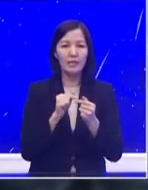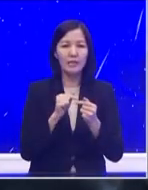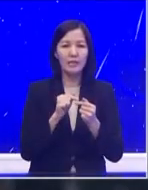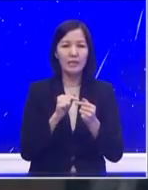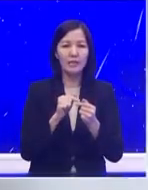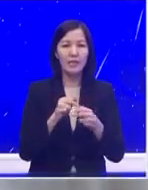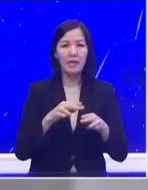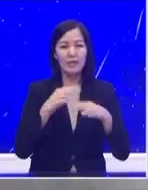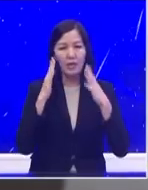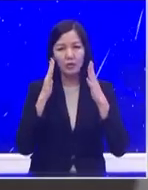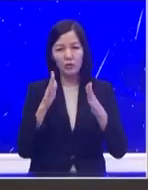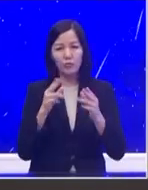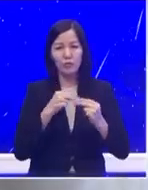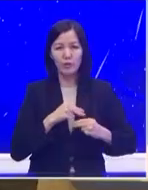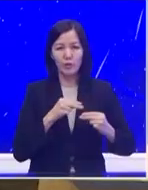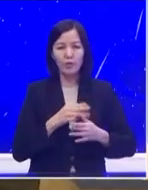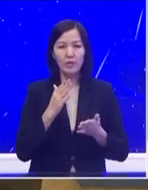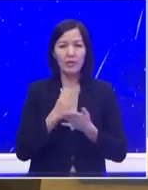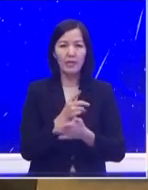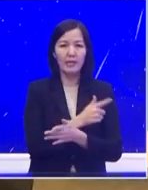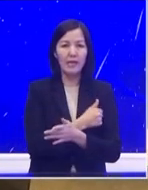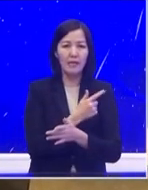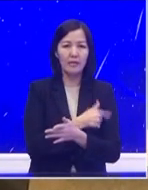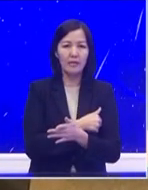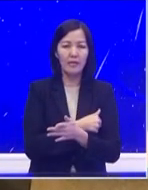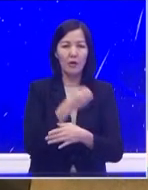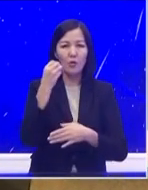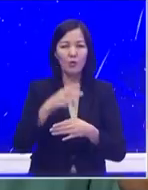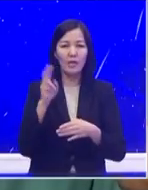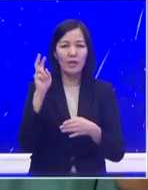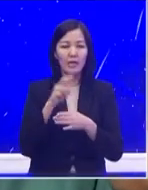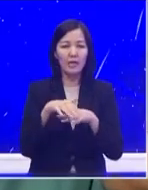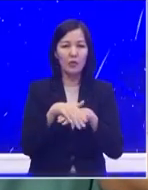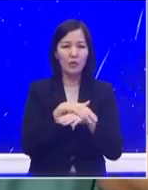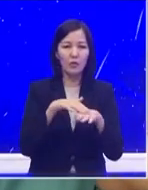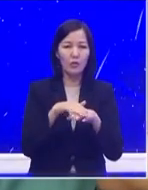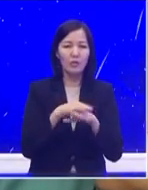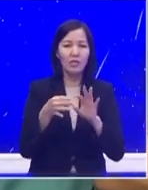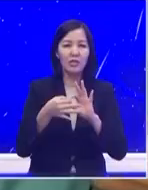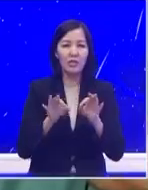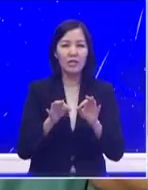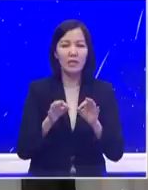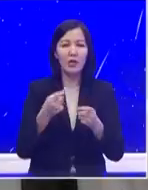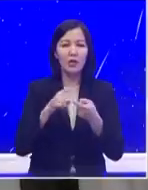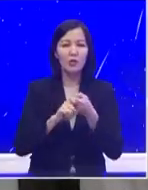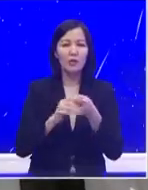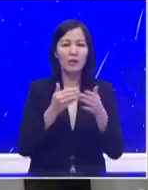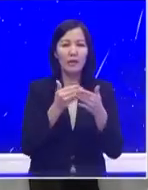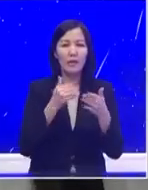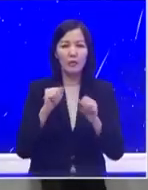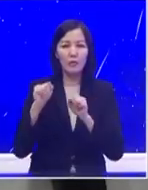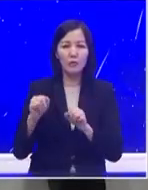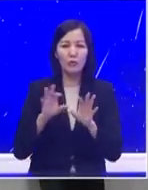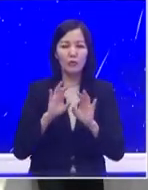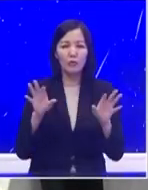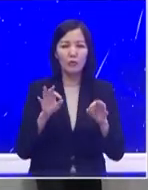қарсы сауысқаннан сақ жұмыс істеуде. Дәрігерлер орталыққа келген тұрғындарға барынша кеңес беріп, жұқпаның алдын алу